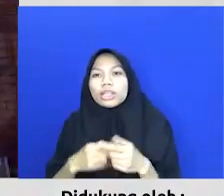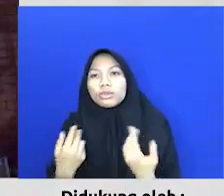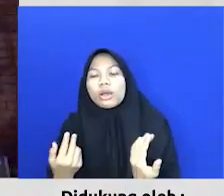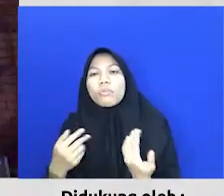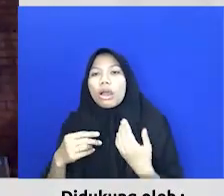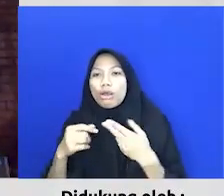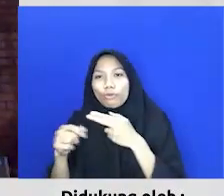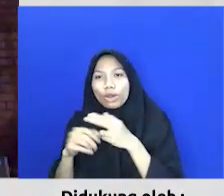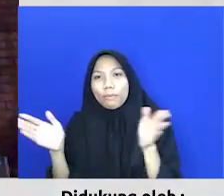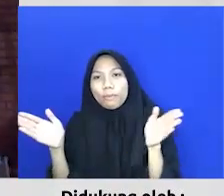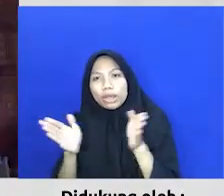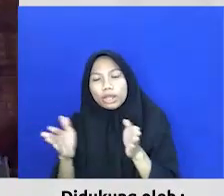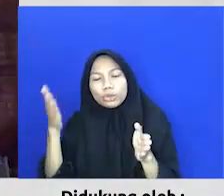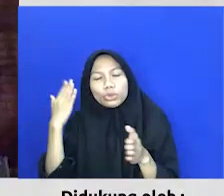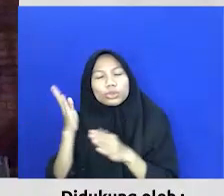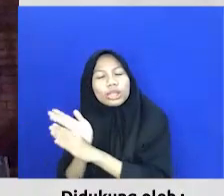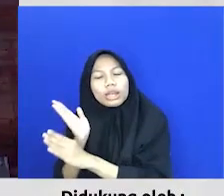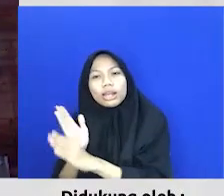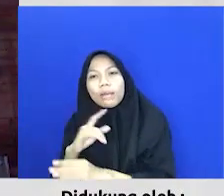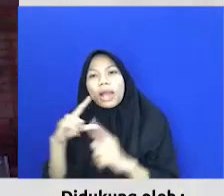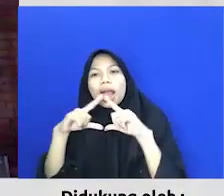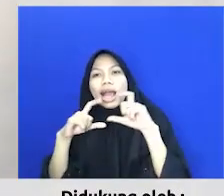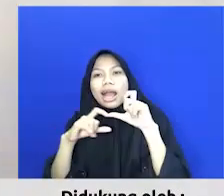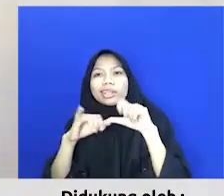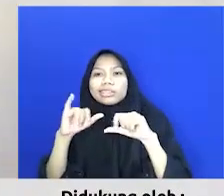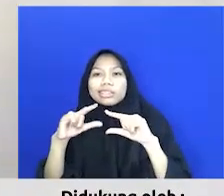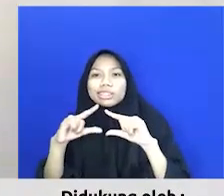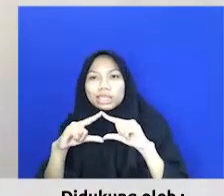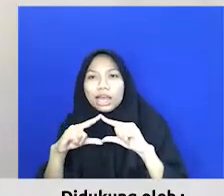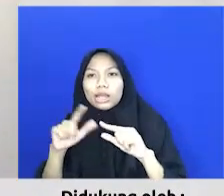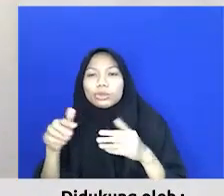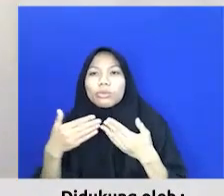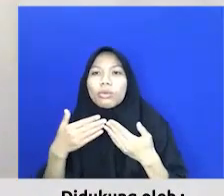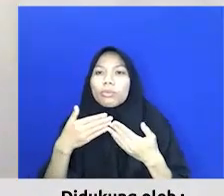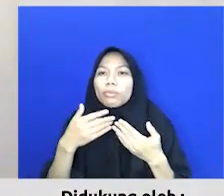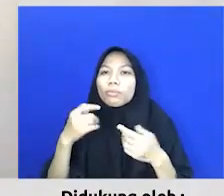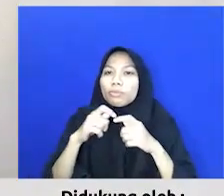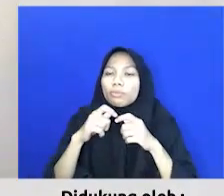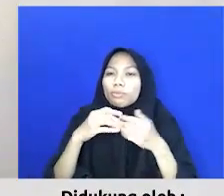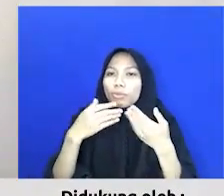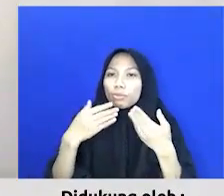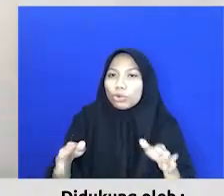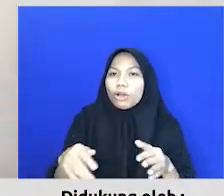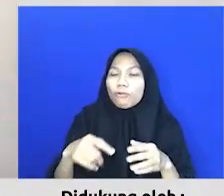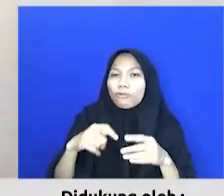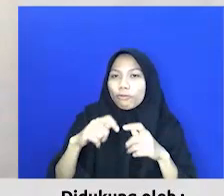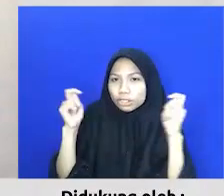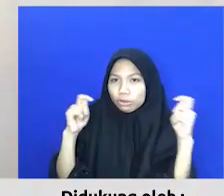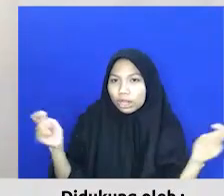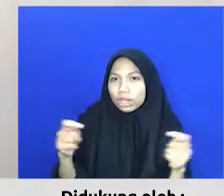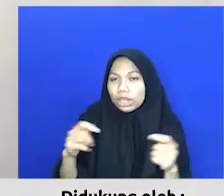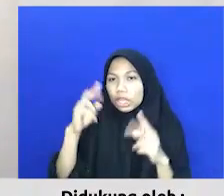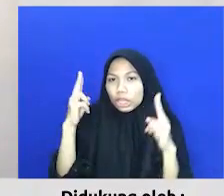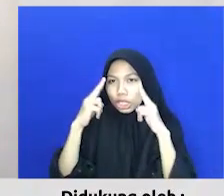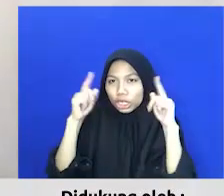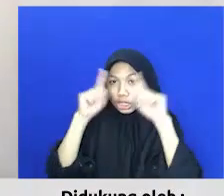Aristo, ini juga sudah memenangkan banyak Piala Citra. Dia adalah produser, penulis skenario, dan